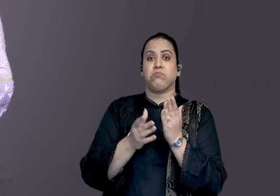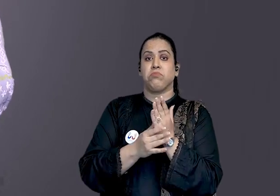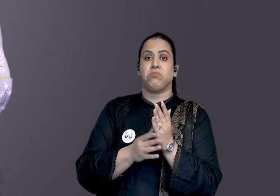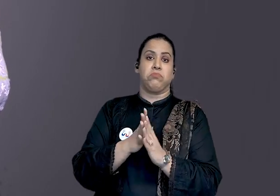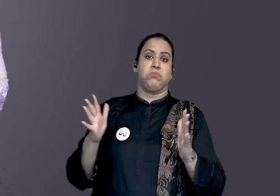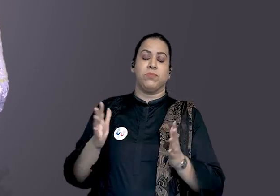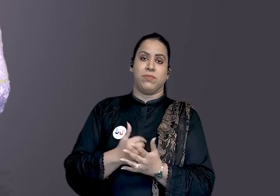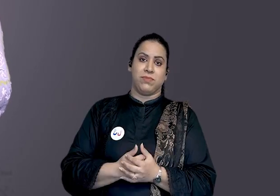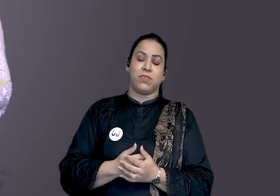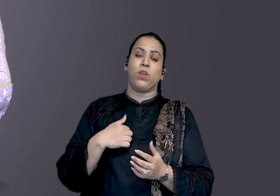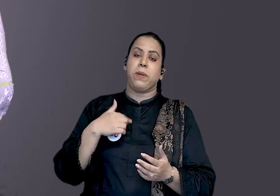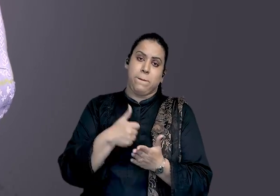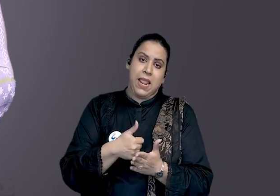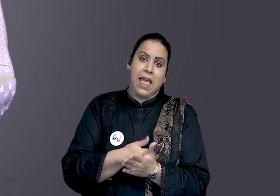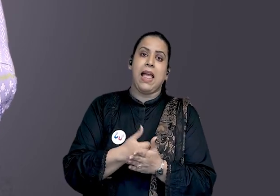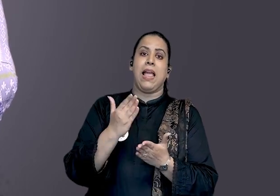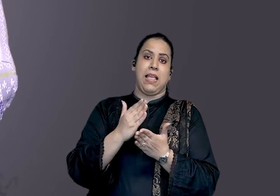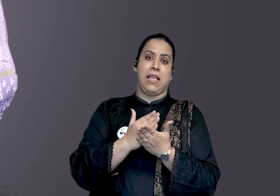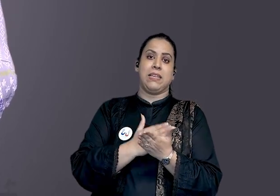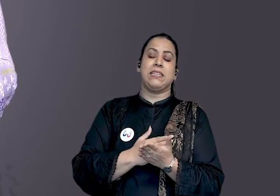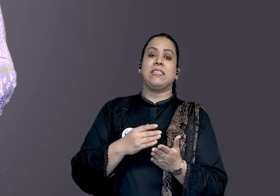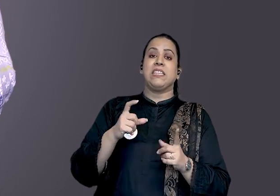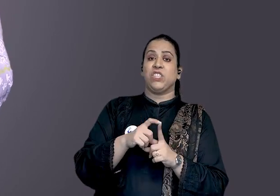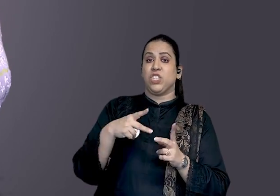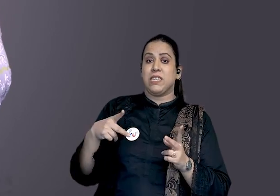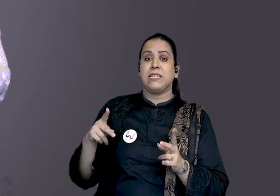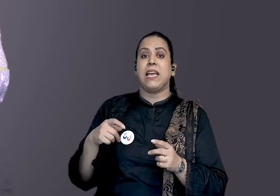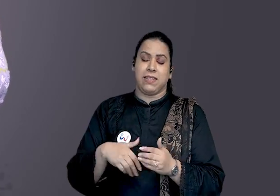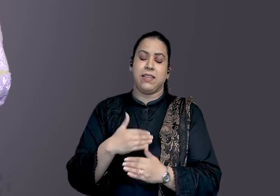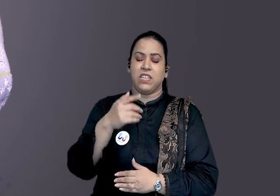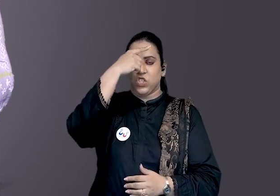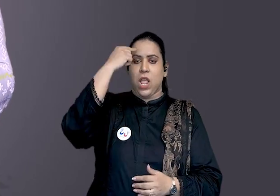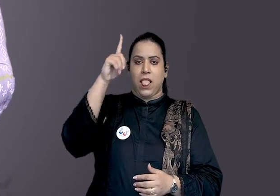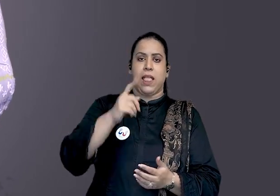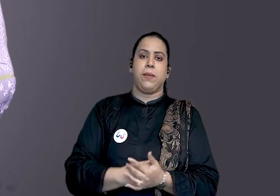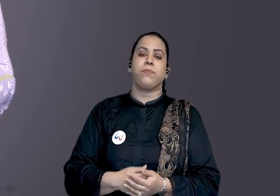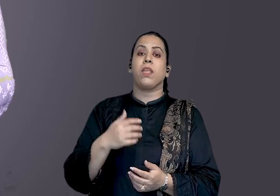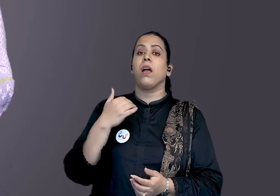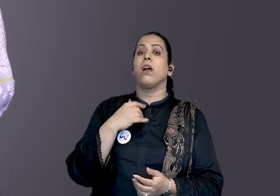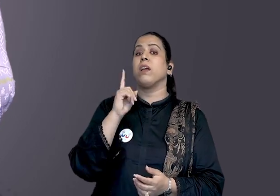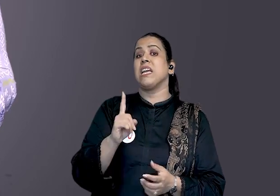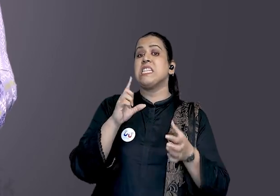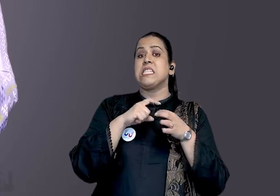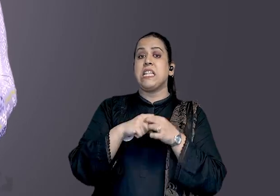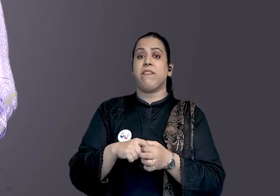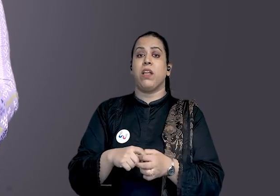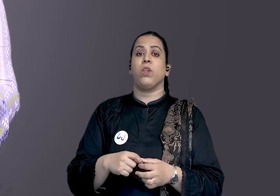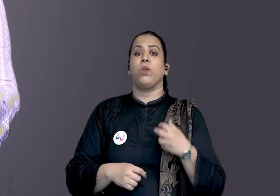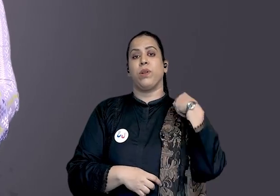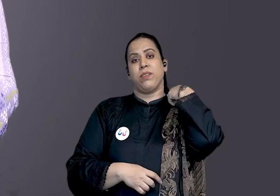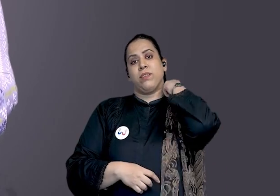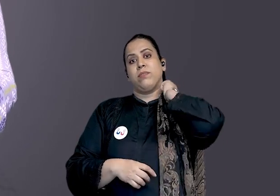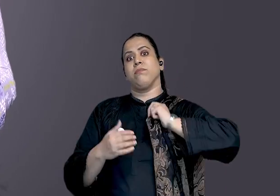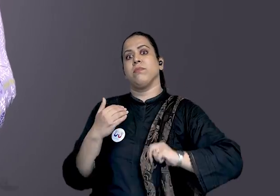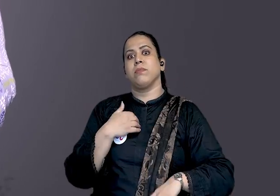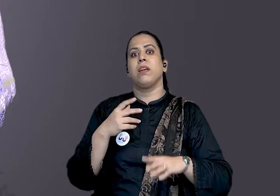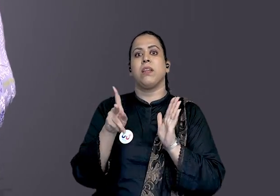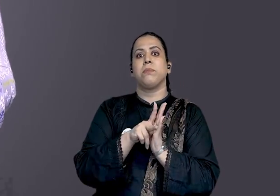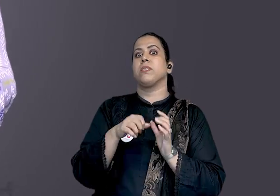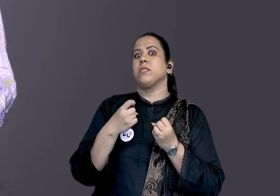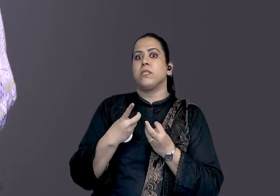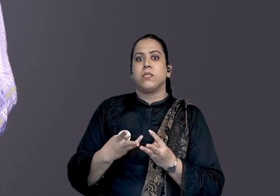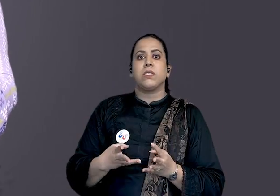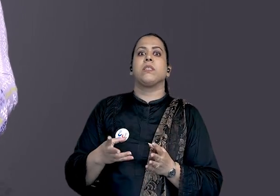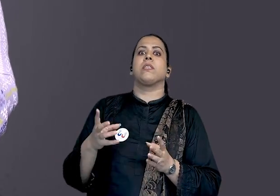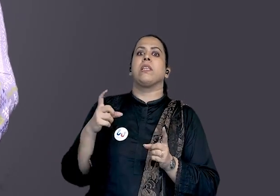प्लान है कि हम इसको डिजिटाइज़ करेंगे। अब एक सवाल उठता है कि जी हमारे पास कितना का डेटा मौजूद